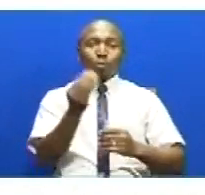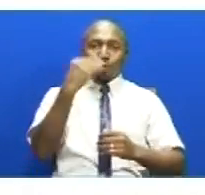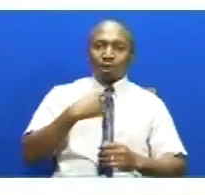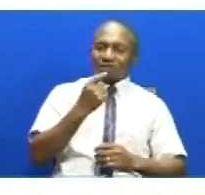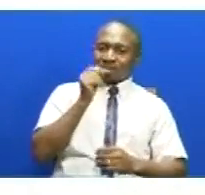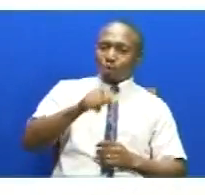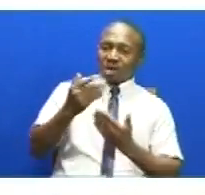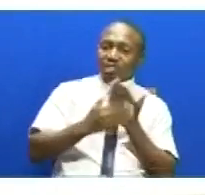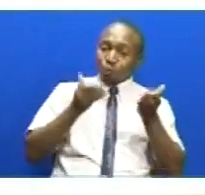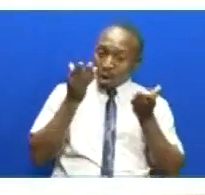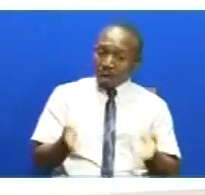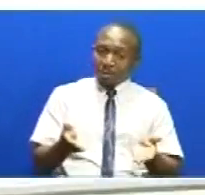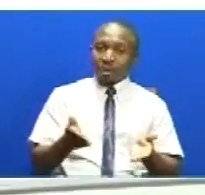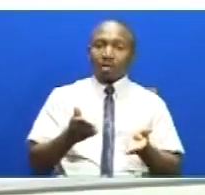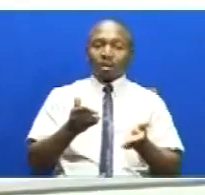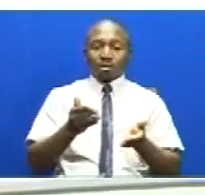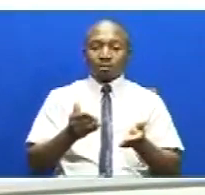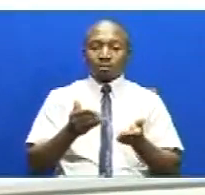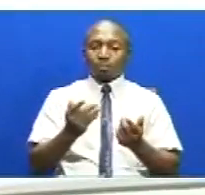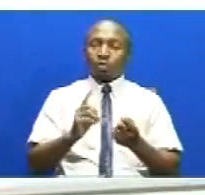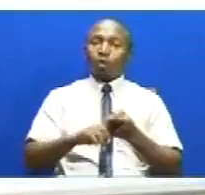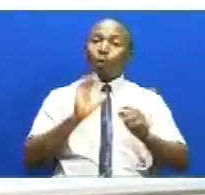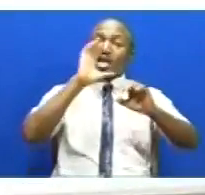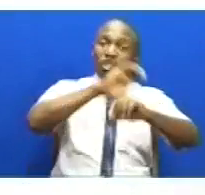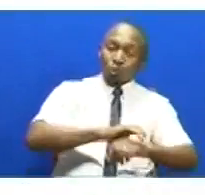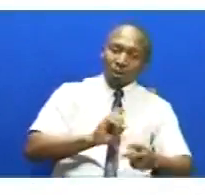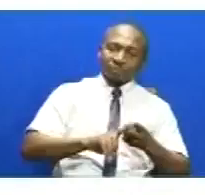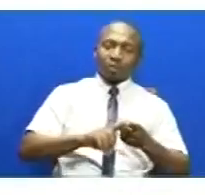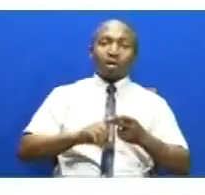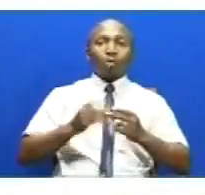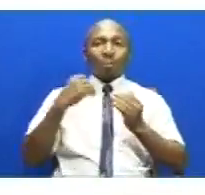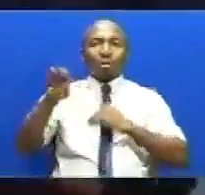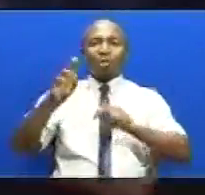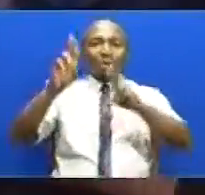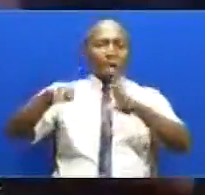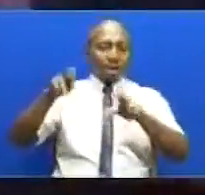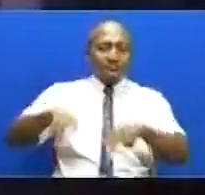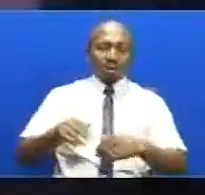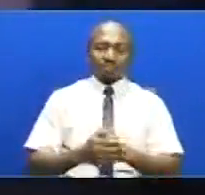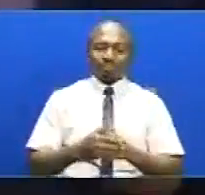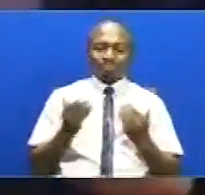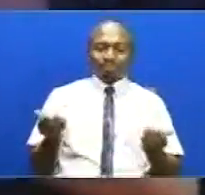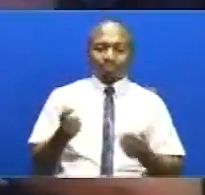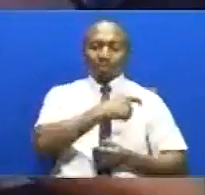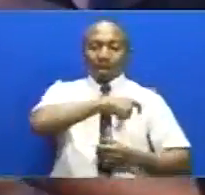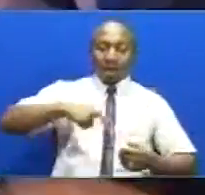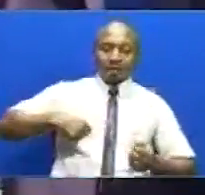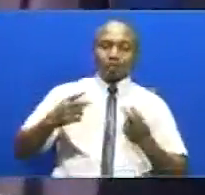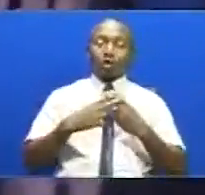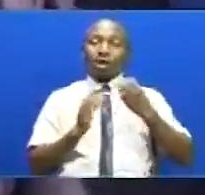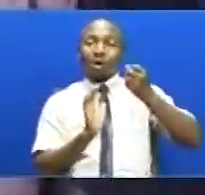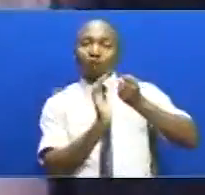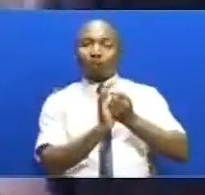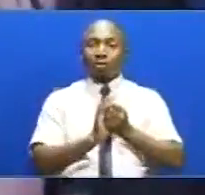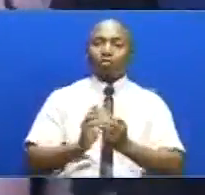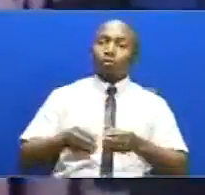za wananchi wa hapa wachukuku washikwe wapelekwe mahakamani. Rais Dr. John Magufuli,